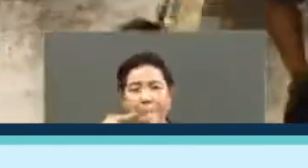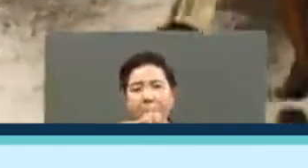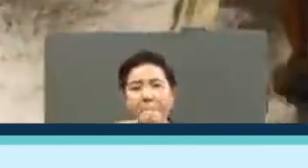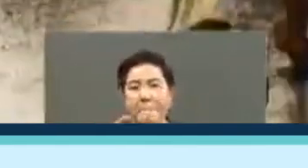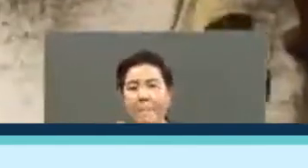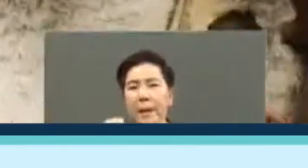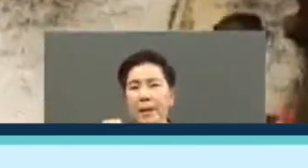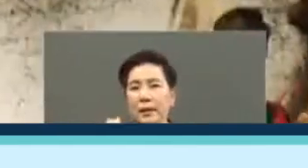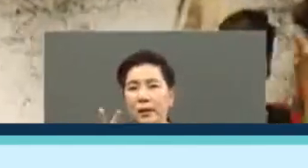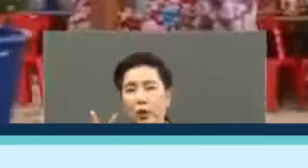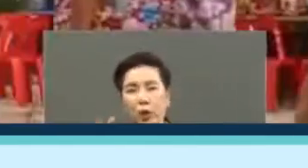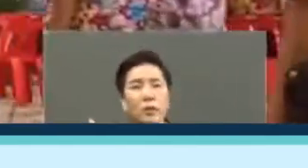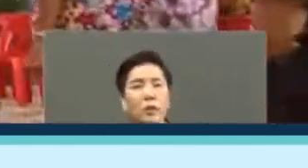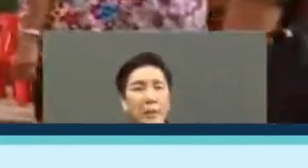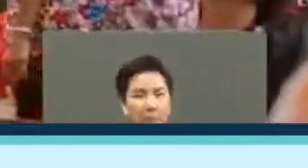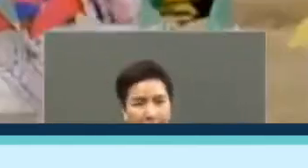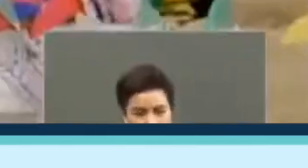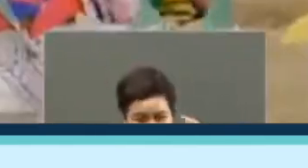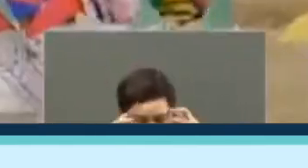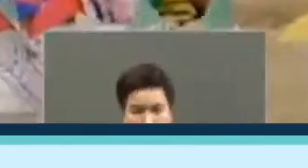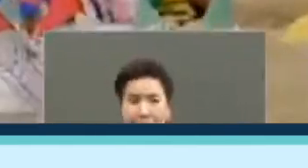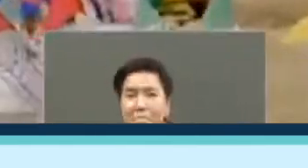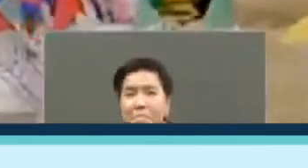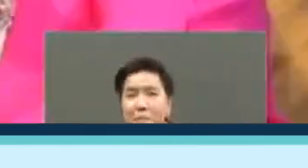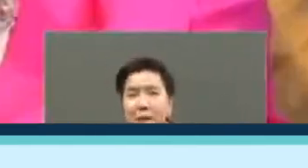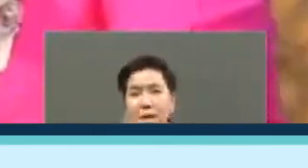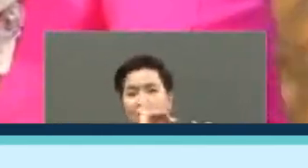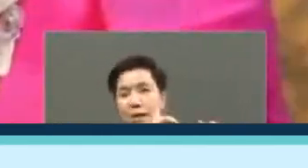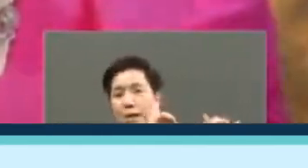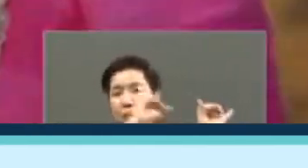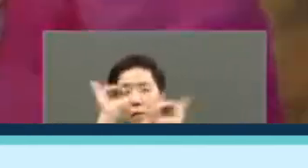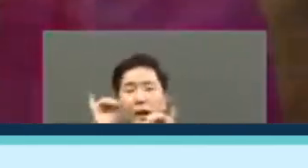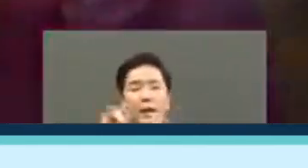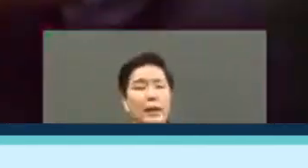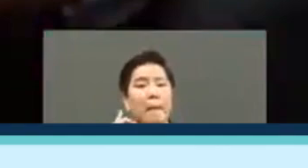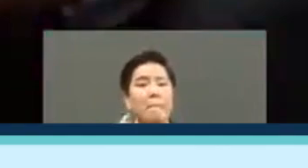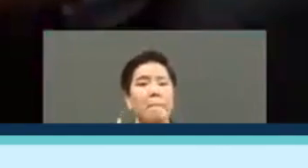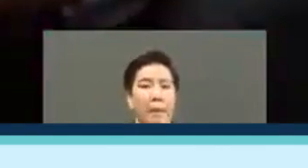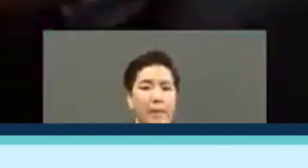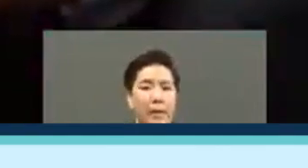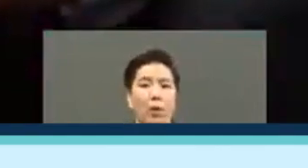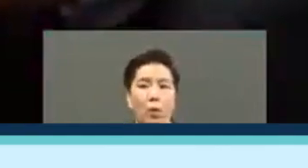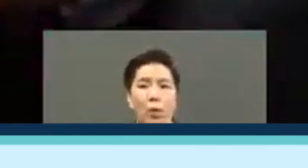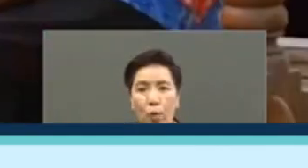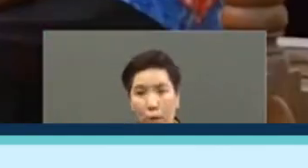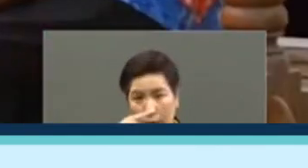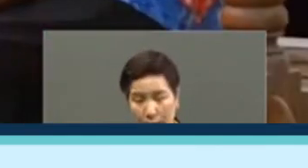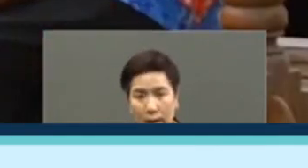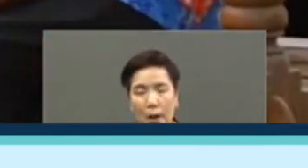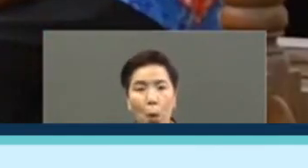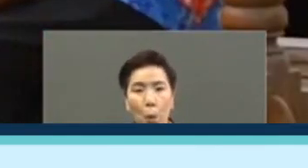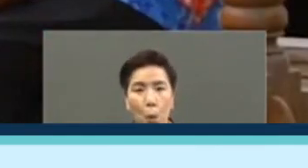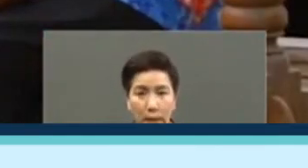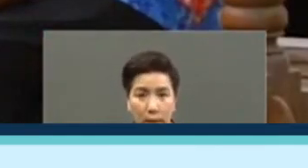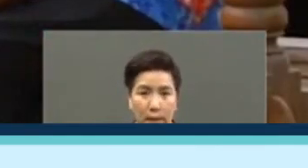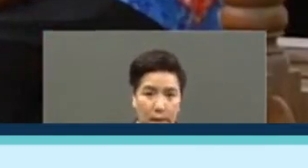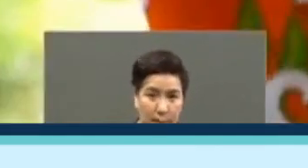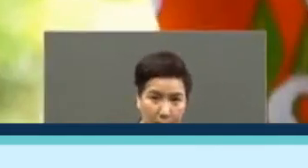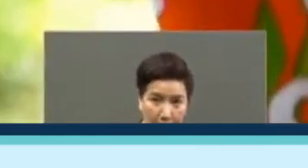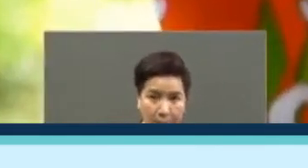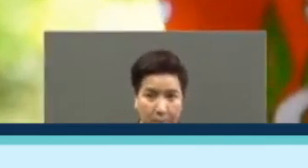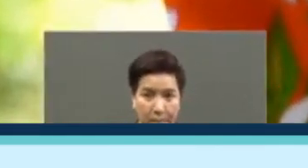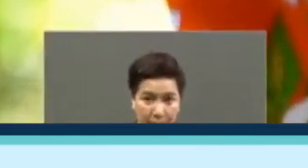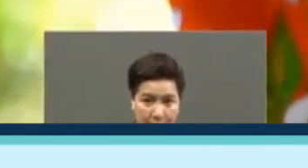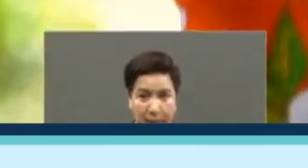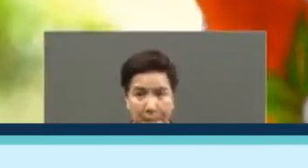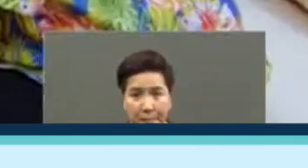การจัดในพื้นที่อื่นๆทั่วประเทศตลอดช่วงเดือนเมษายนนี้เพื่อดึงดูดนักท่องเที่ยวกระตุ้นเศรษฐกิจและการท่องเที่ยวไ